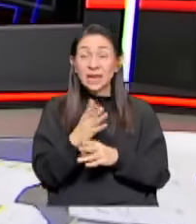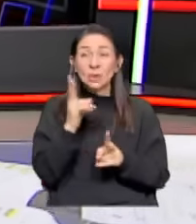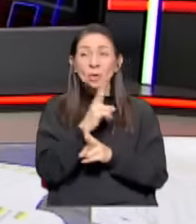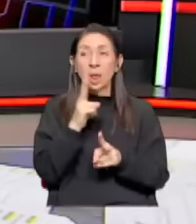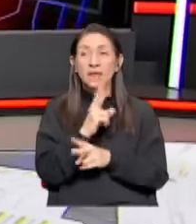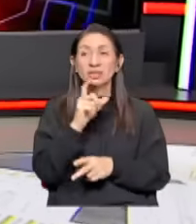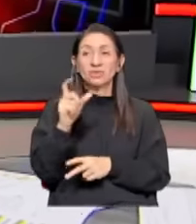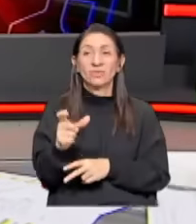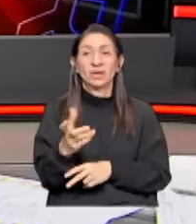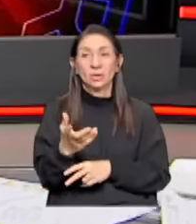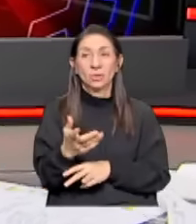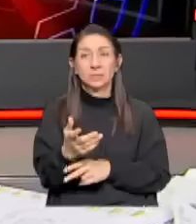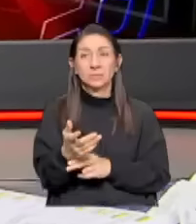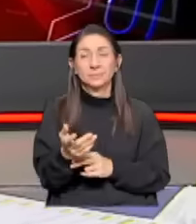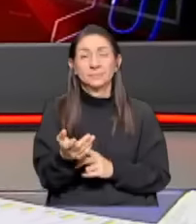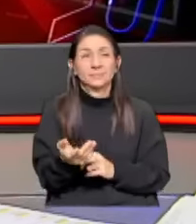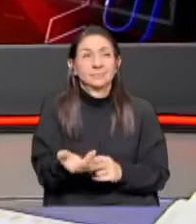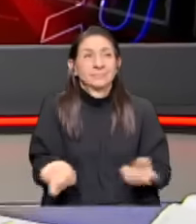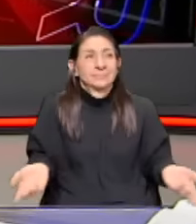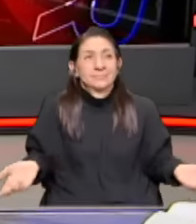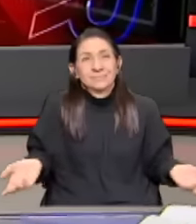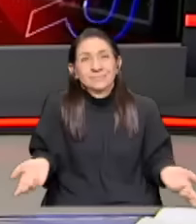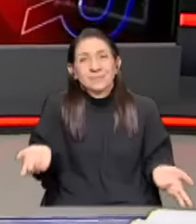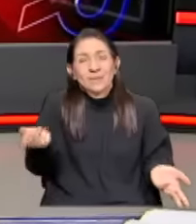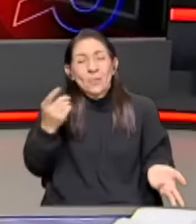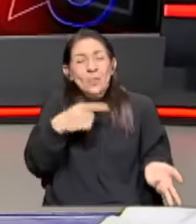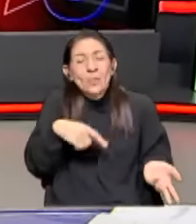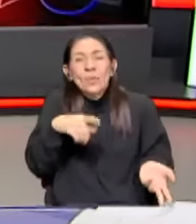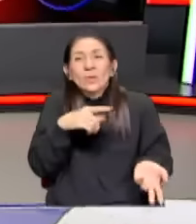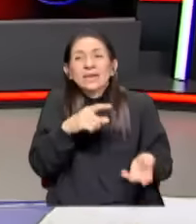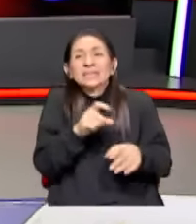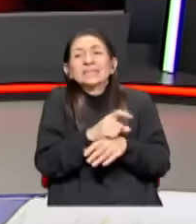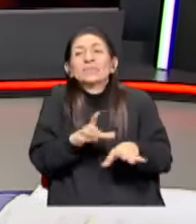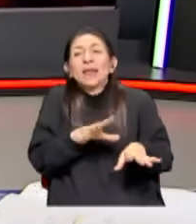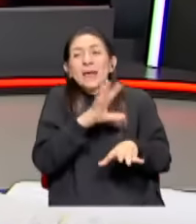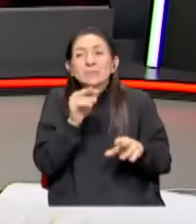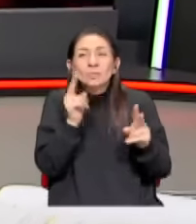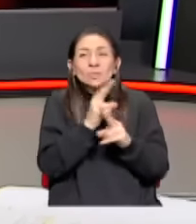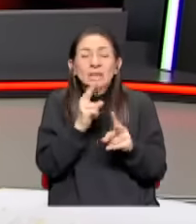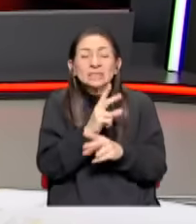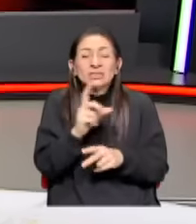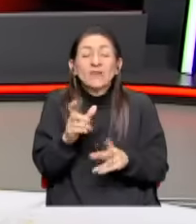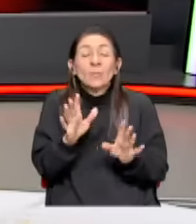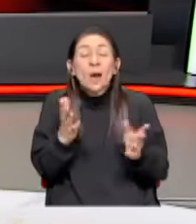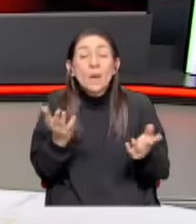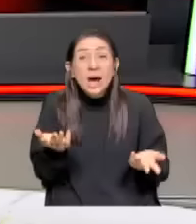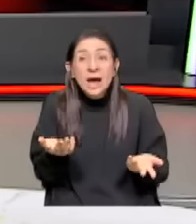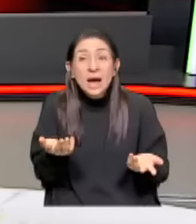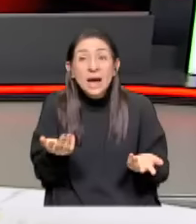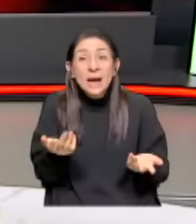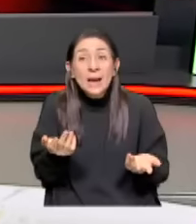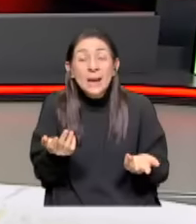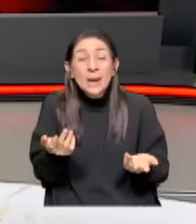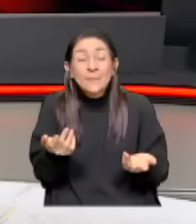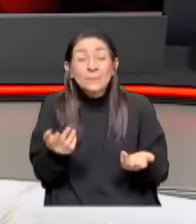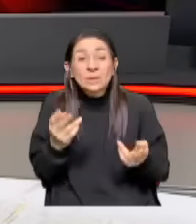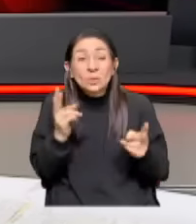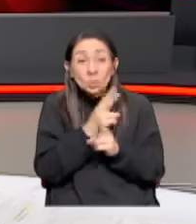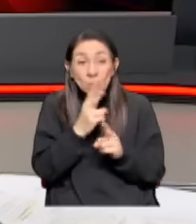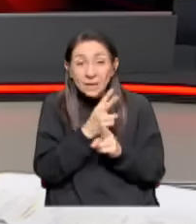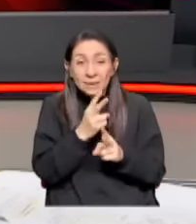gülerek cevap veriyor? Efendim onlara kızmayın. Hepsi gülerek cevap vermiyor. Fakat